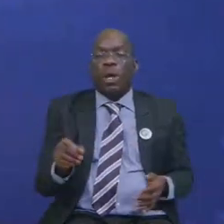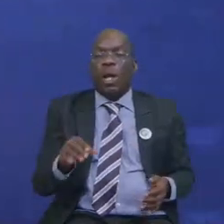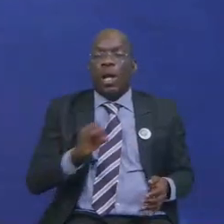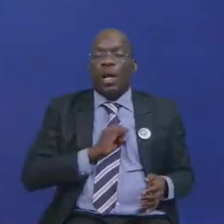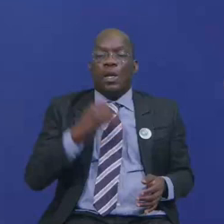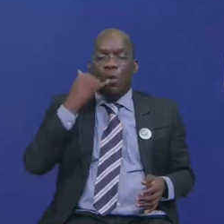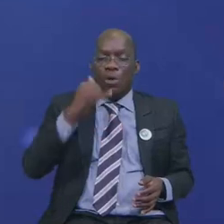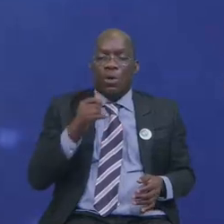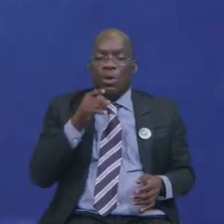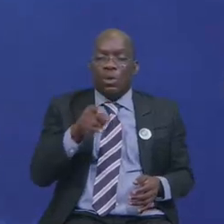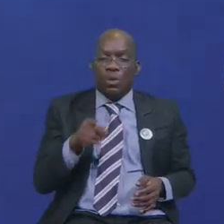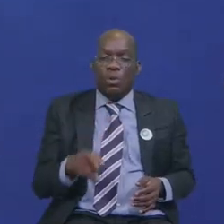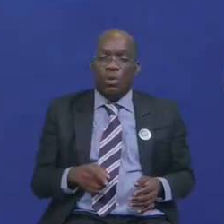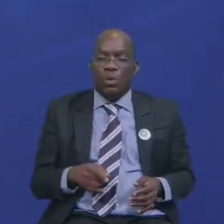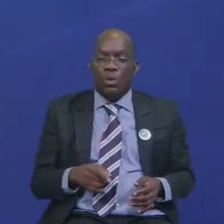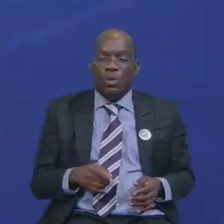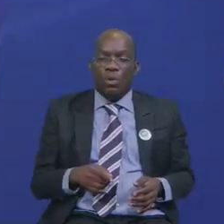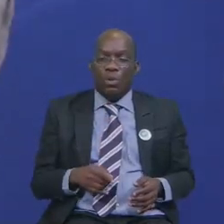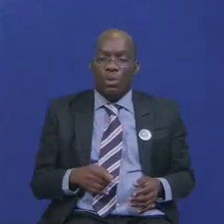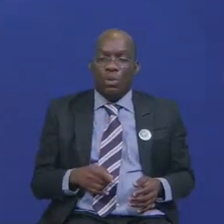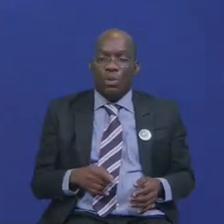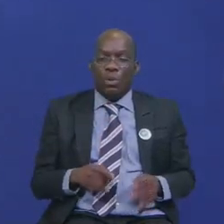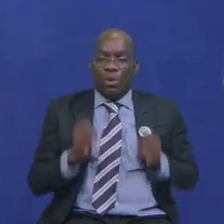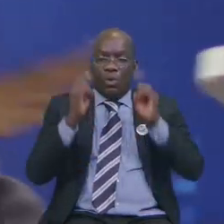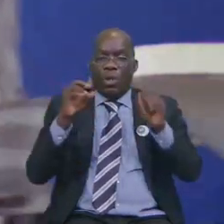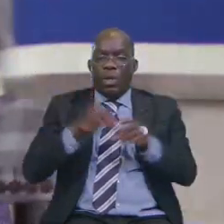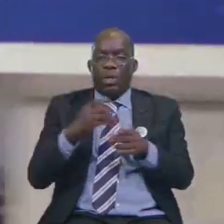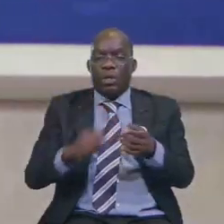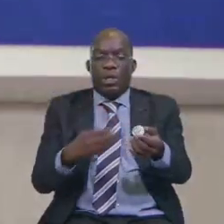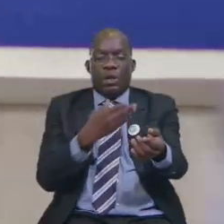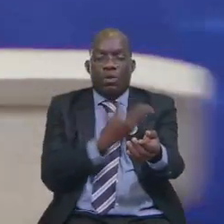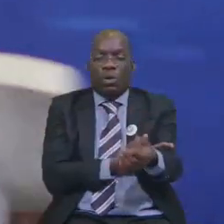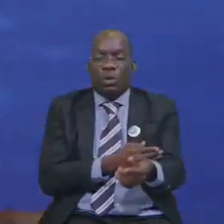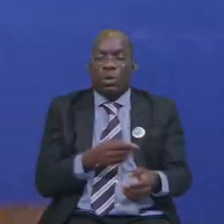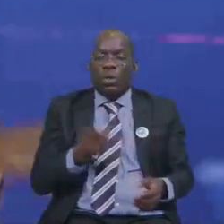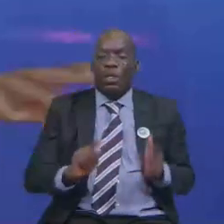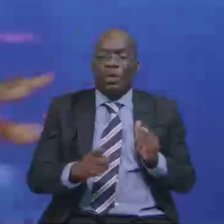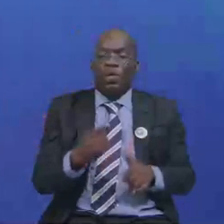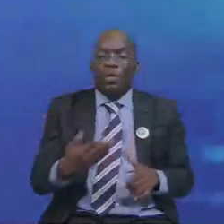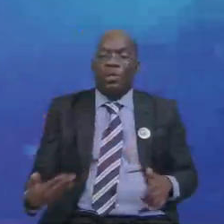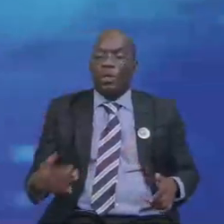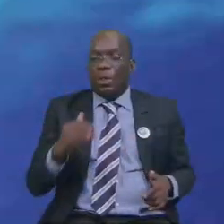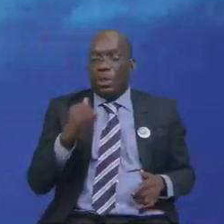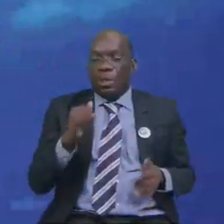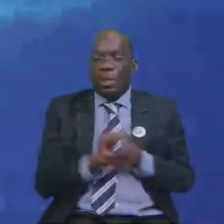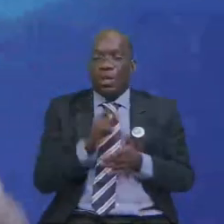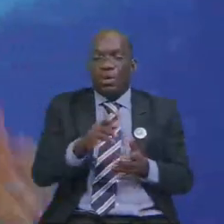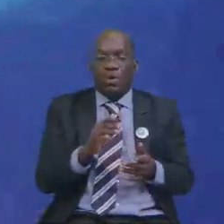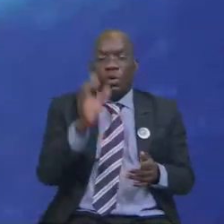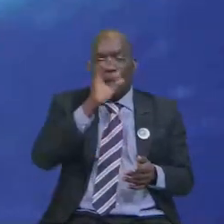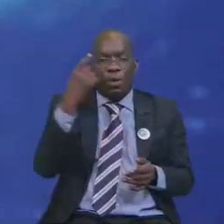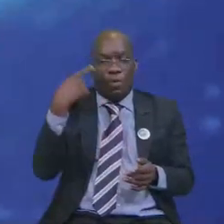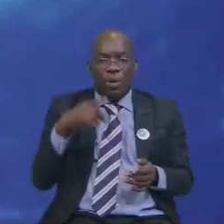quand tu te réveilles le matin la première chose que tu saisis c'est ton téléphone à côté là-bas à côté de ton lit